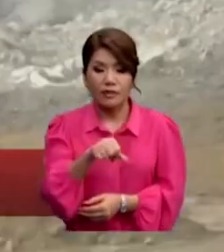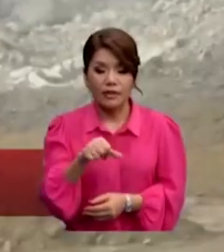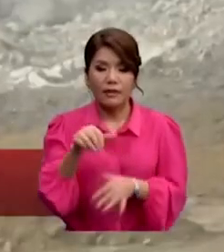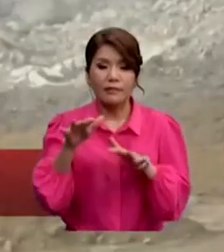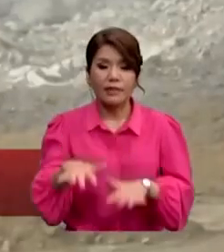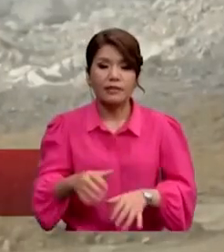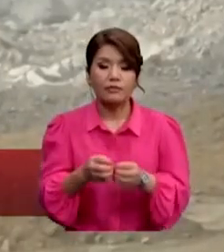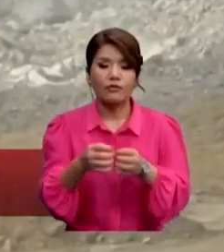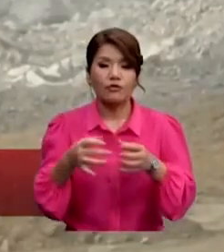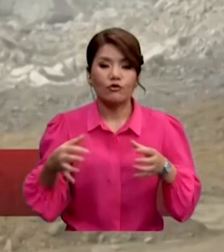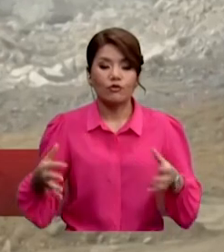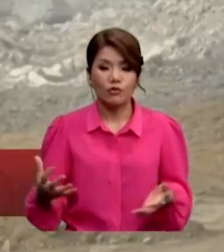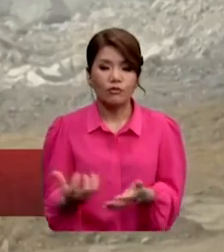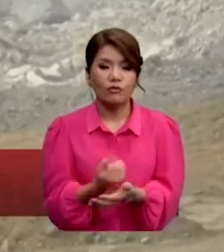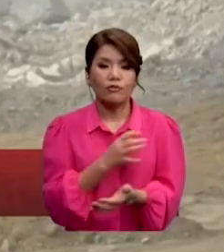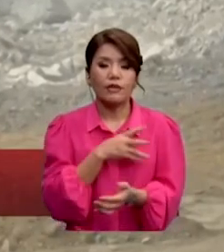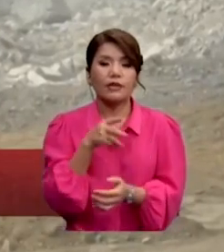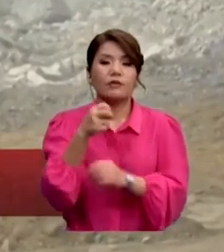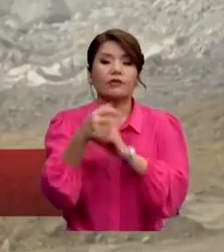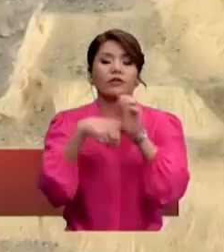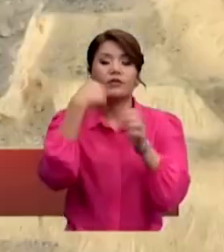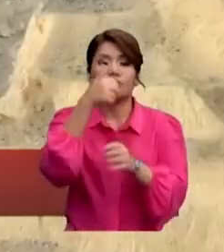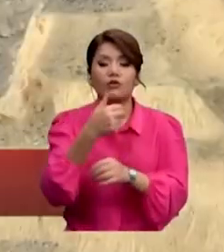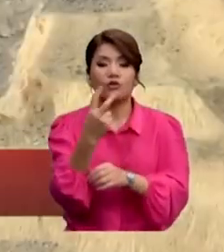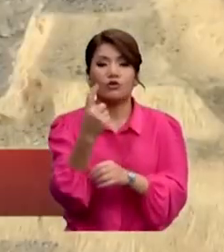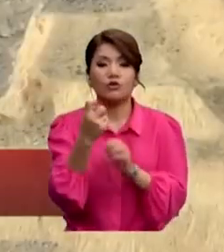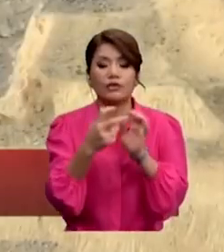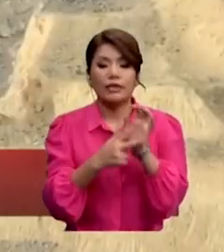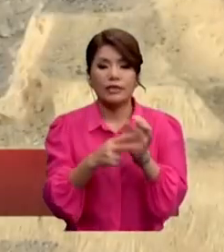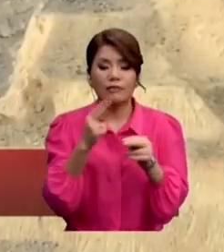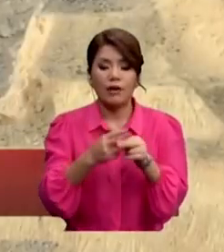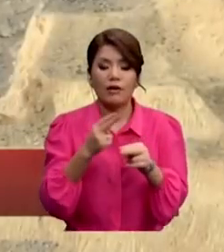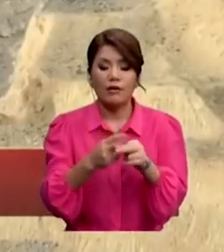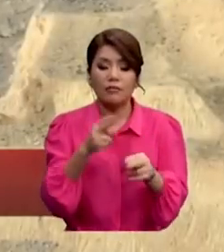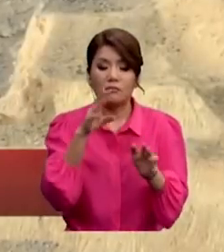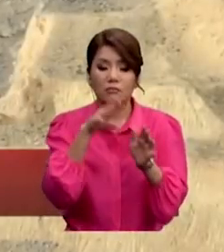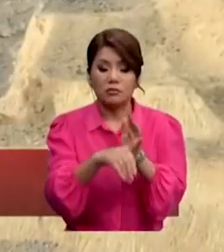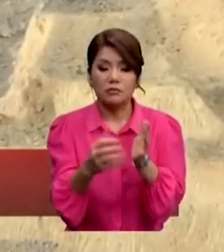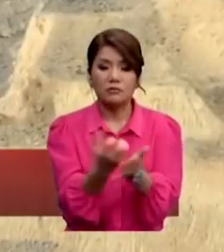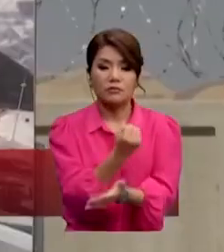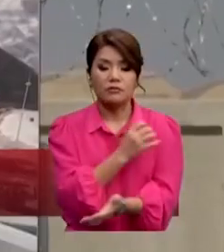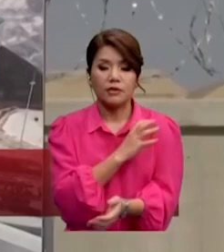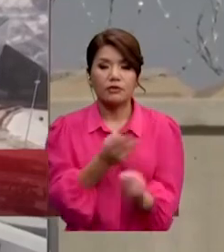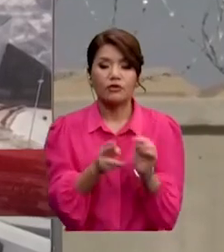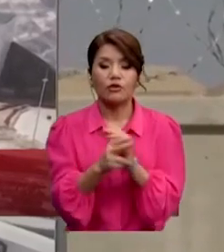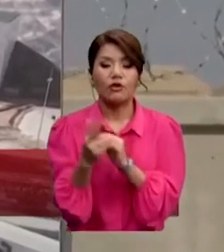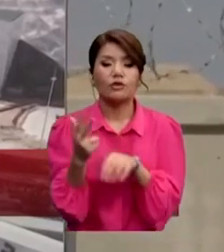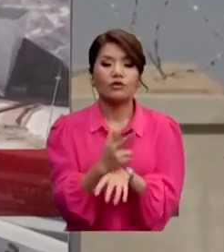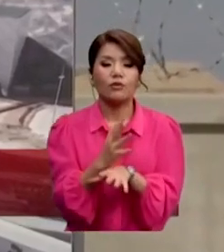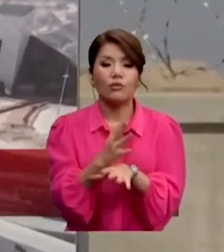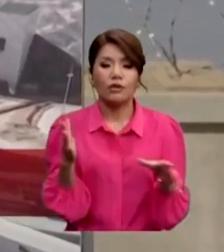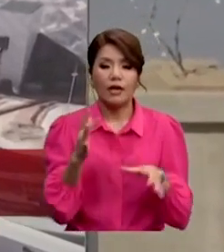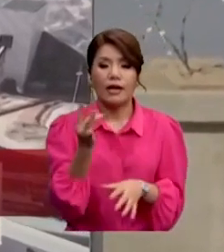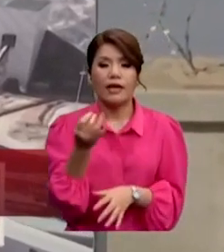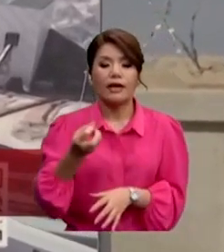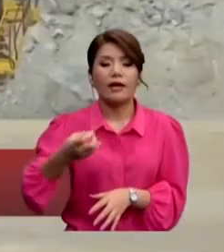орнын біртіндеп өндіру басталды. 2018 жылы барлау 108 тонна бағалы металл барын көрсетті. Бұл бастапқы көрсеткіштерден 3 есе көп. Осылайша